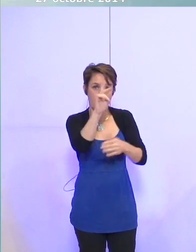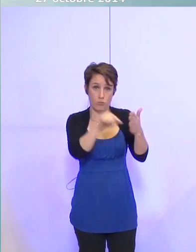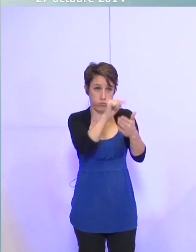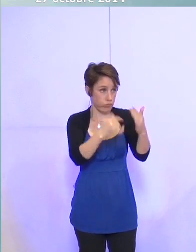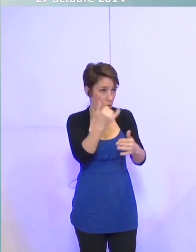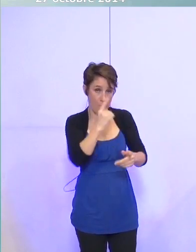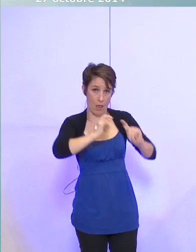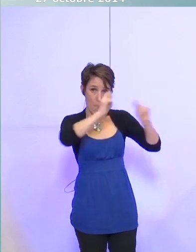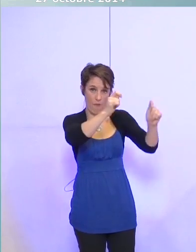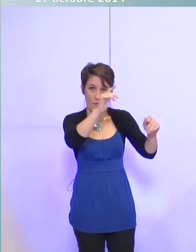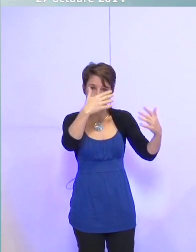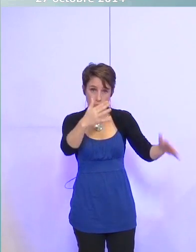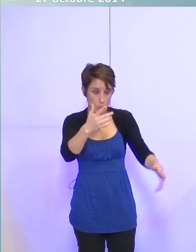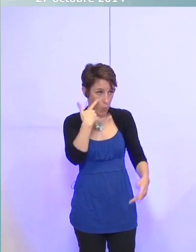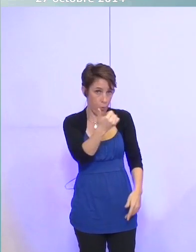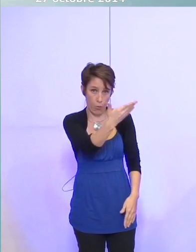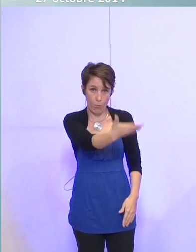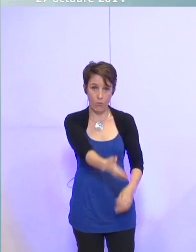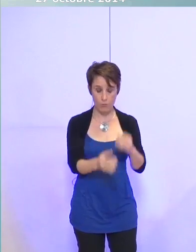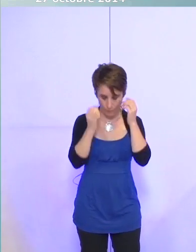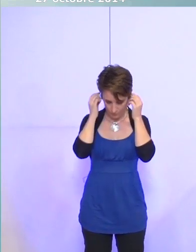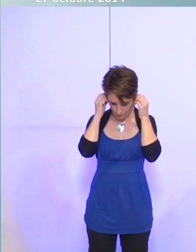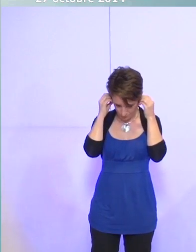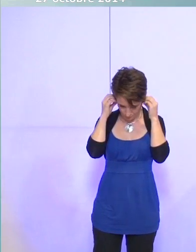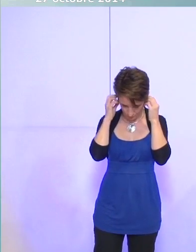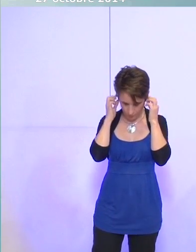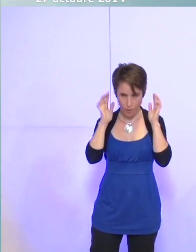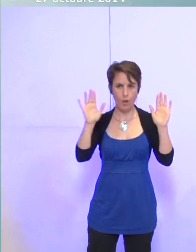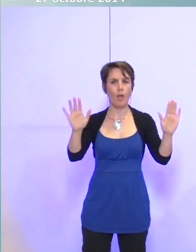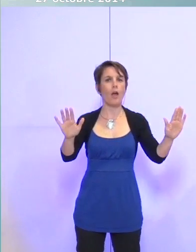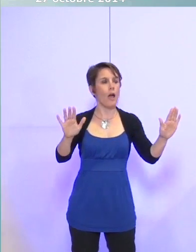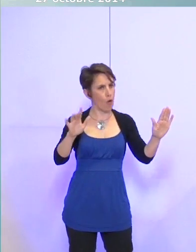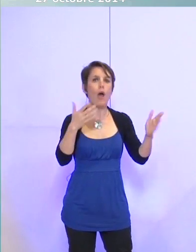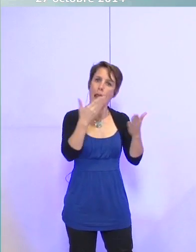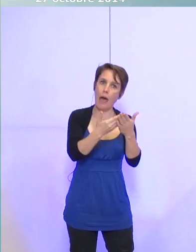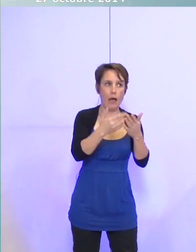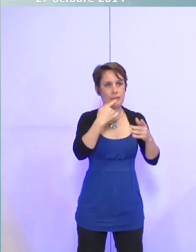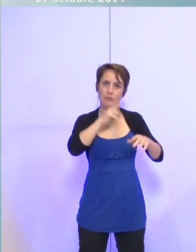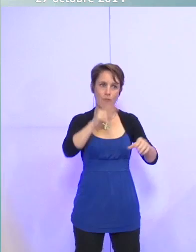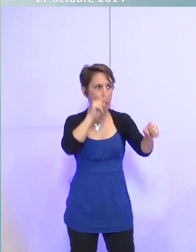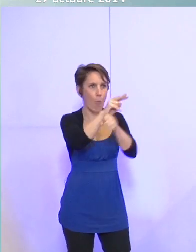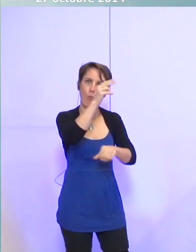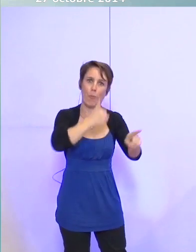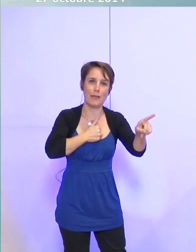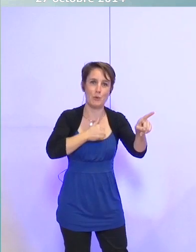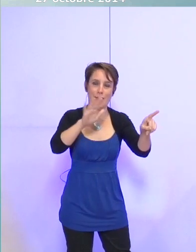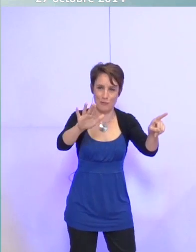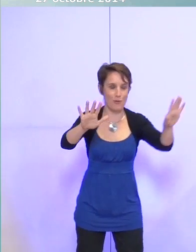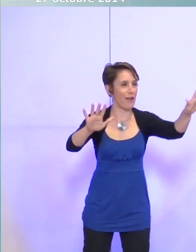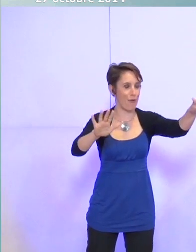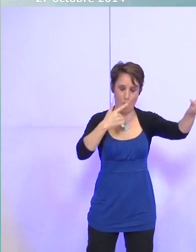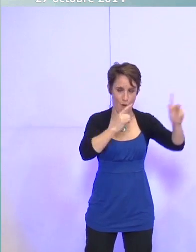pas forcément faire le débat autour de cette situation. Il y a une mise en cause personnelle. Je vais vous donner la parole 2 secondes.